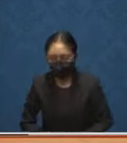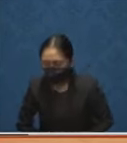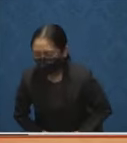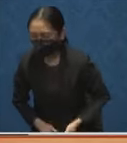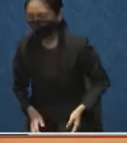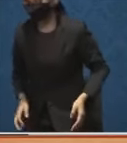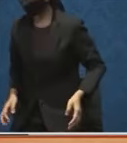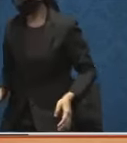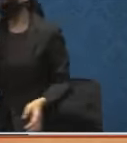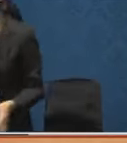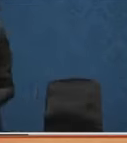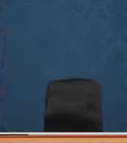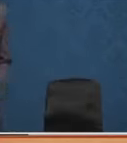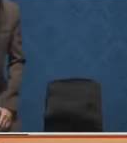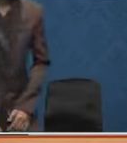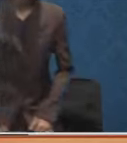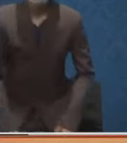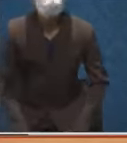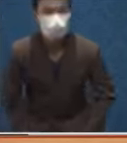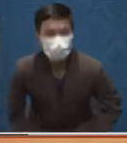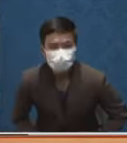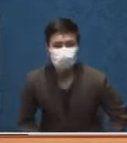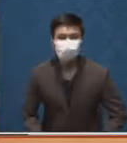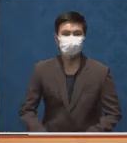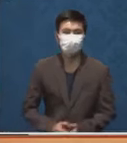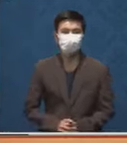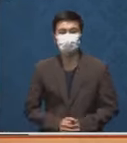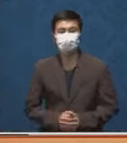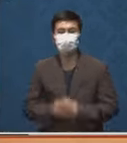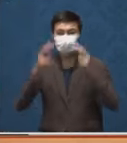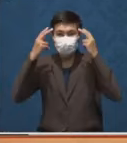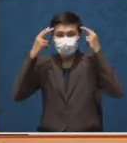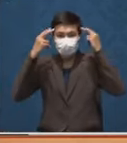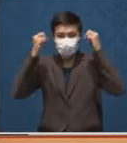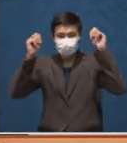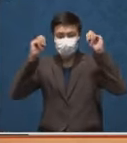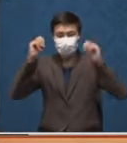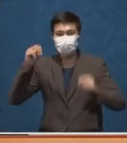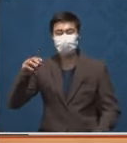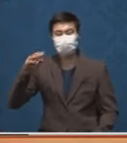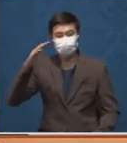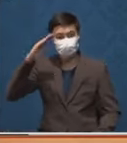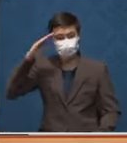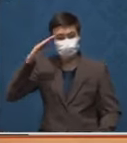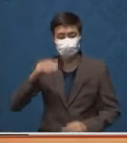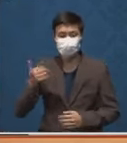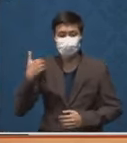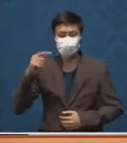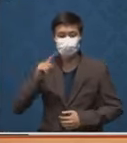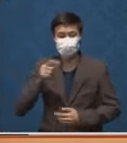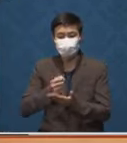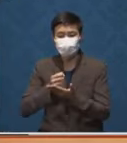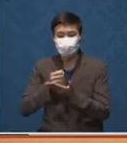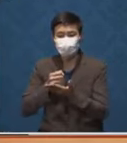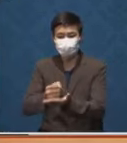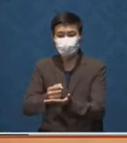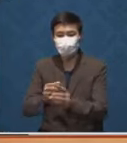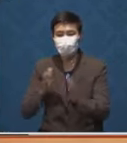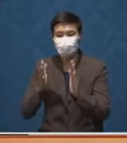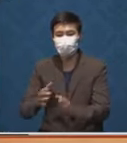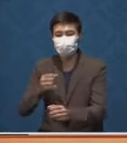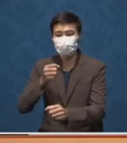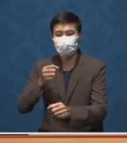แถมตลอดสมัยของพลเอกประยุทธ์ก็มีแนวโน้มที่จะเอื้อประโยชน์ให้กับทุนใหญ่มาโดยตลอด